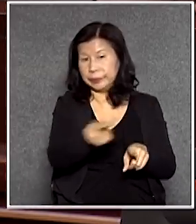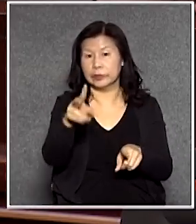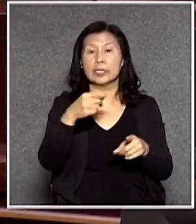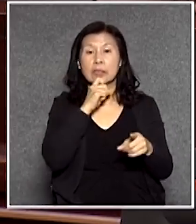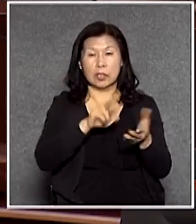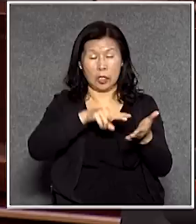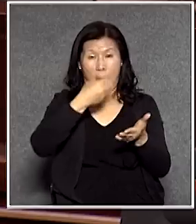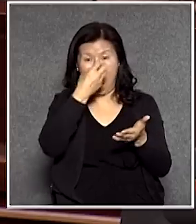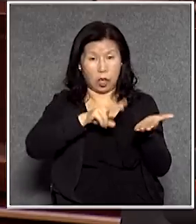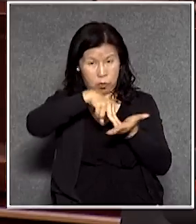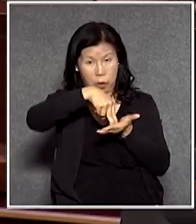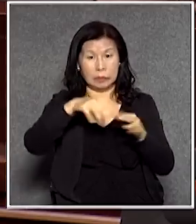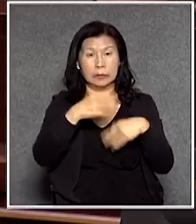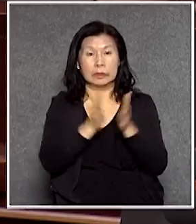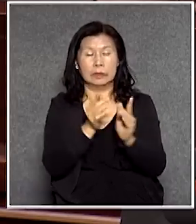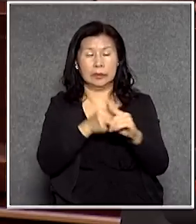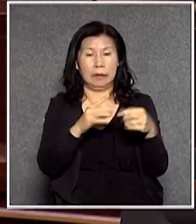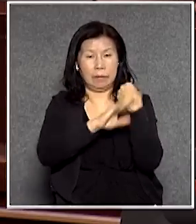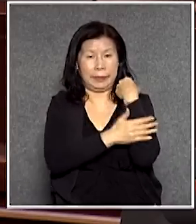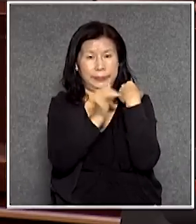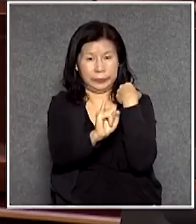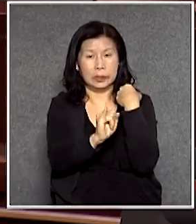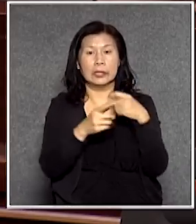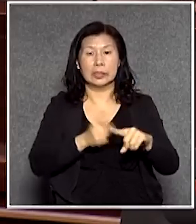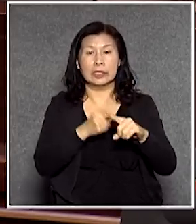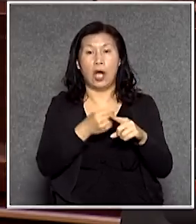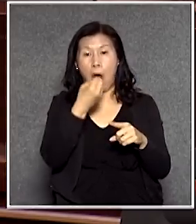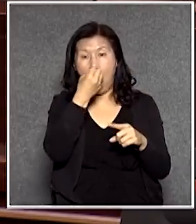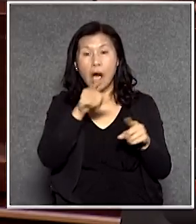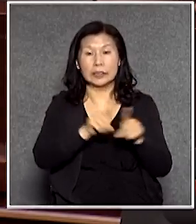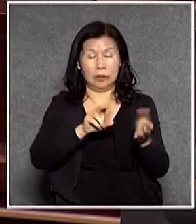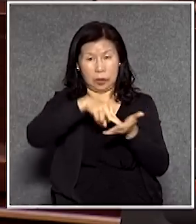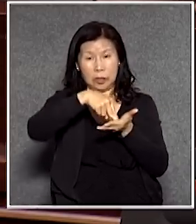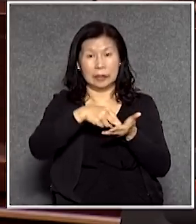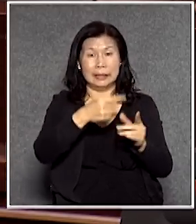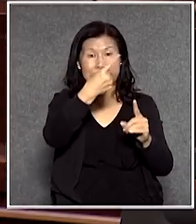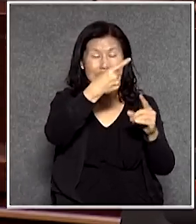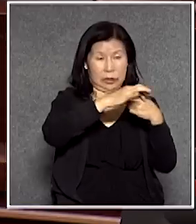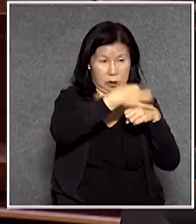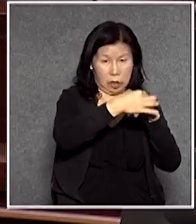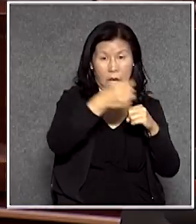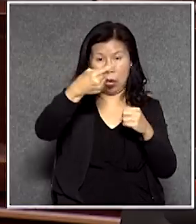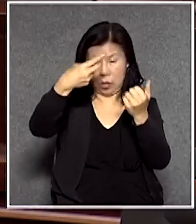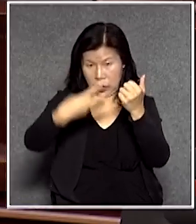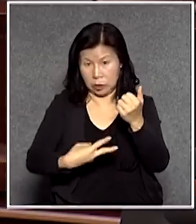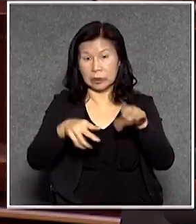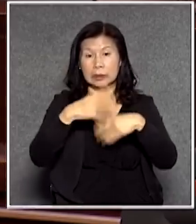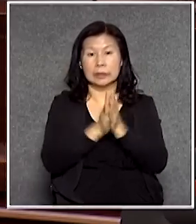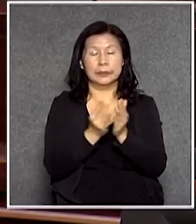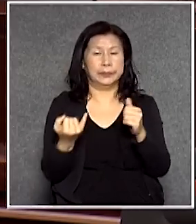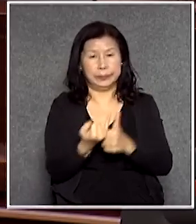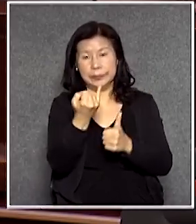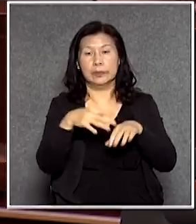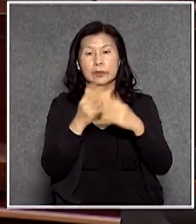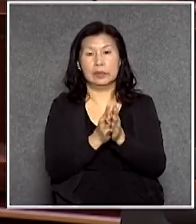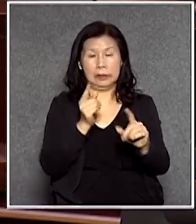獨的言行都是違憲違法的。港獨的思想是對一國兩制的一種背叛。如果今天我們認同港獨的